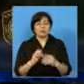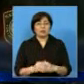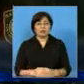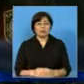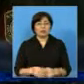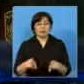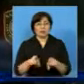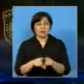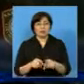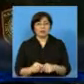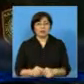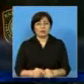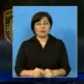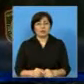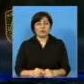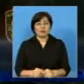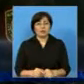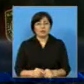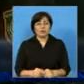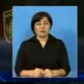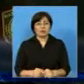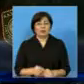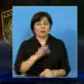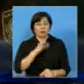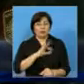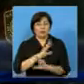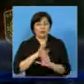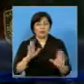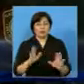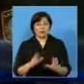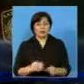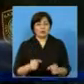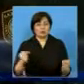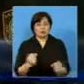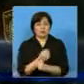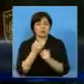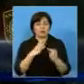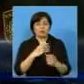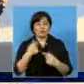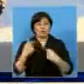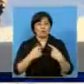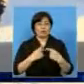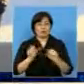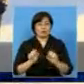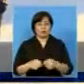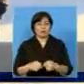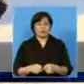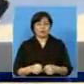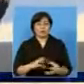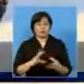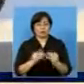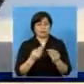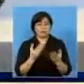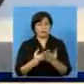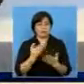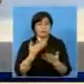Сонымен қатар ол жаңағыдай істемей қалуы мүмкін, немесе қолда тұрғанда жарылып зақым келтіруі мүмкін. Статистикаға сүйенсек,